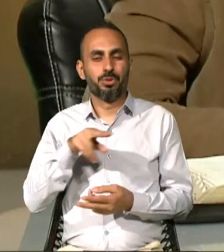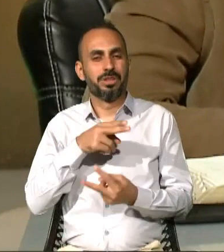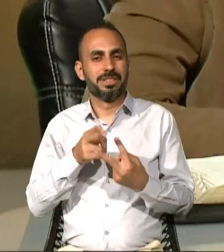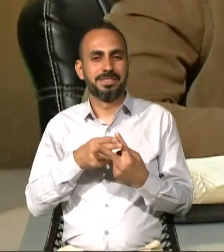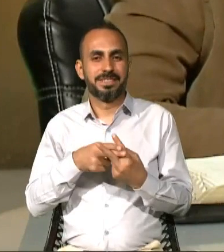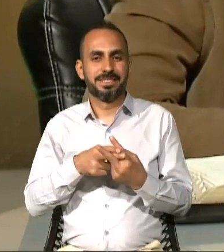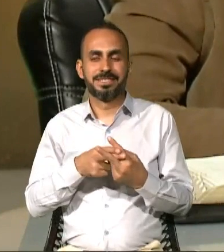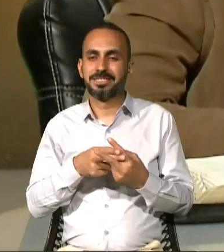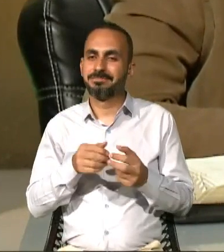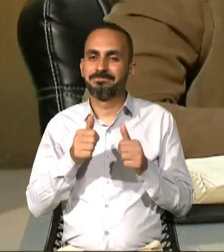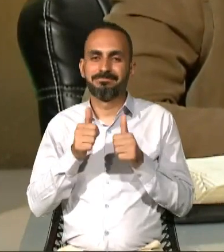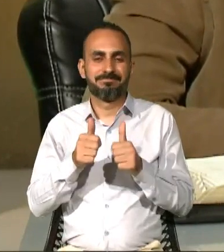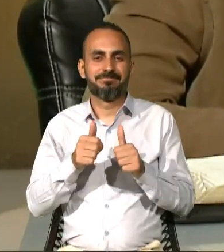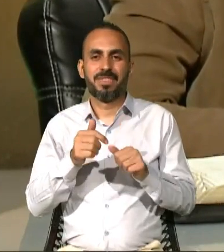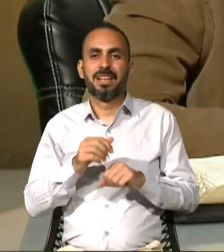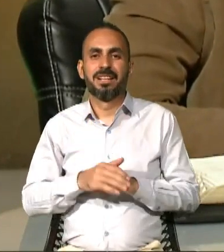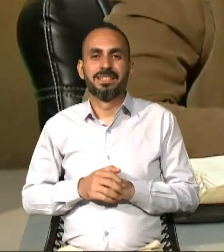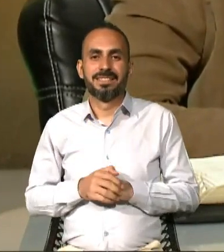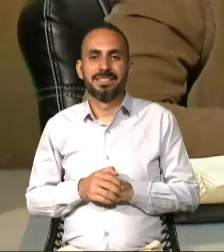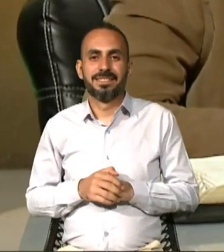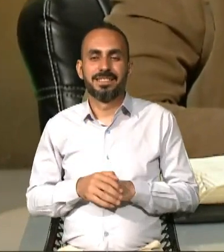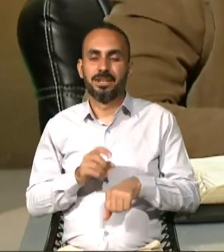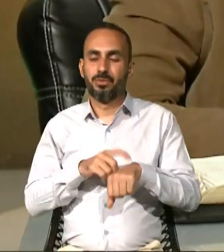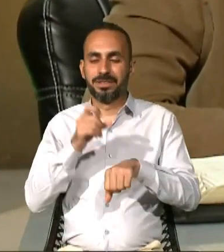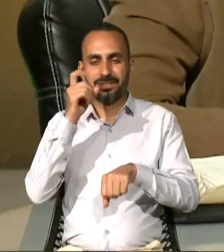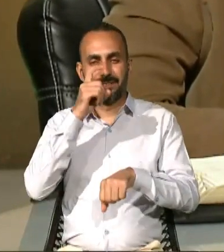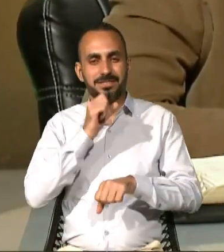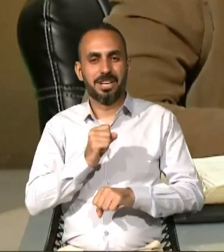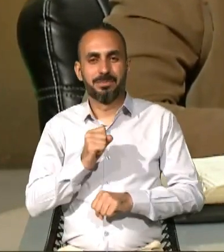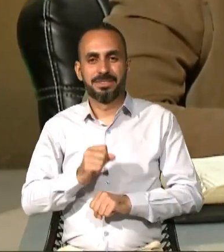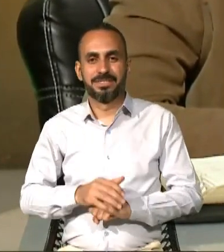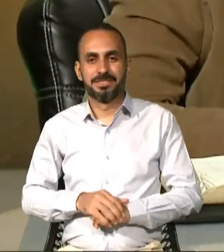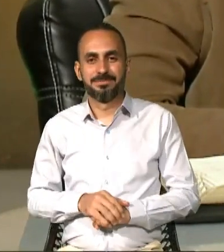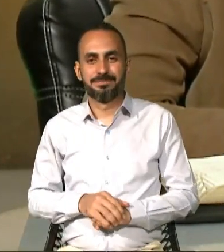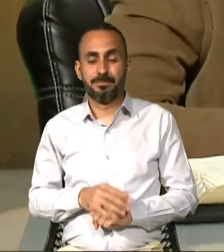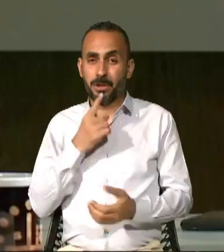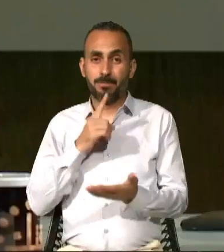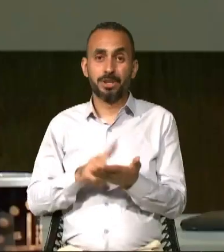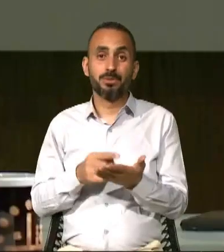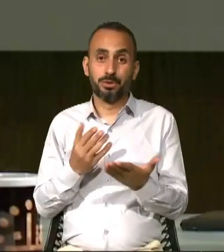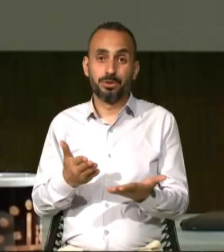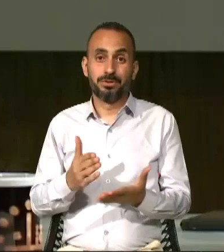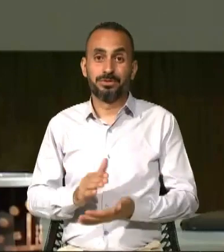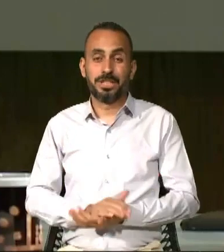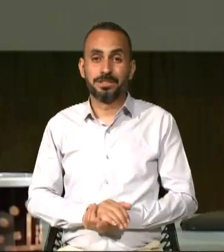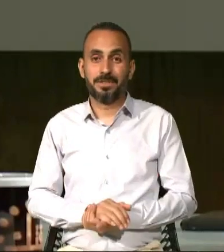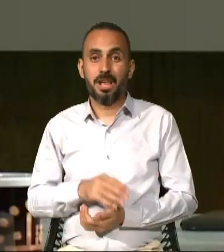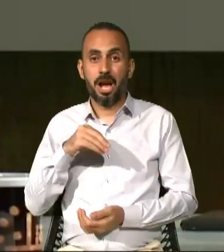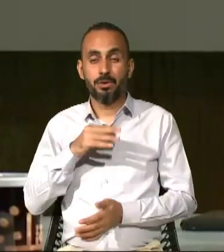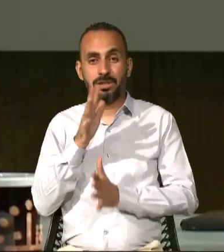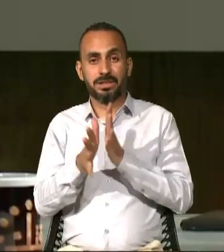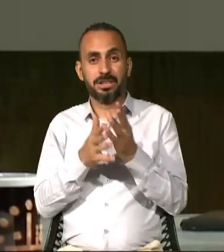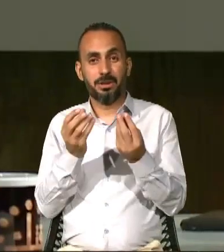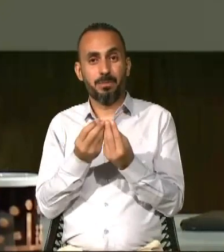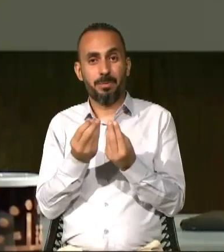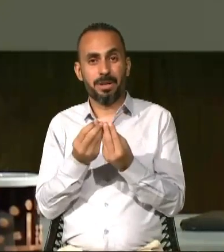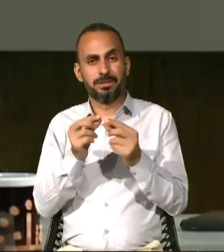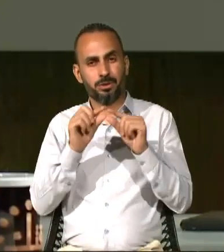خير الناس، انه الوقت مش سهل على الناس. فعلا بجد عايزين نتكلم باستفاضه شويه في شويه حكايات كده